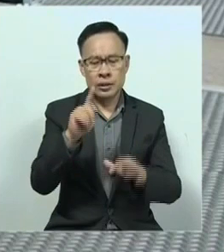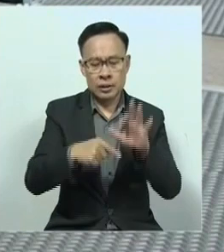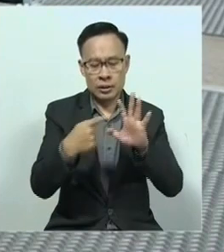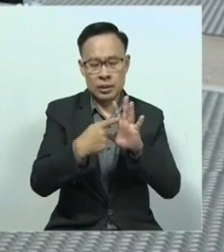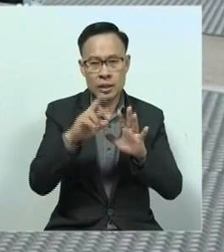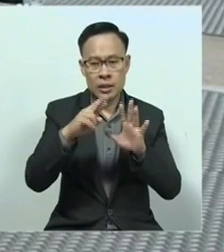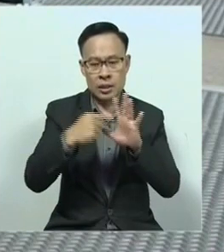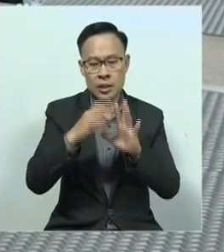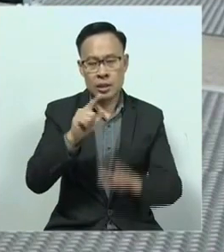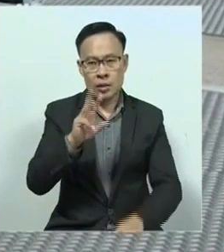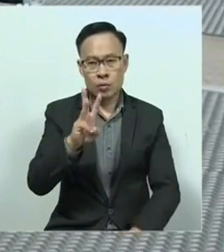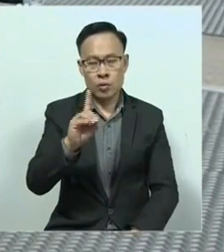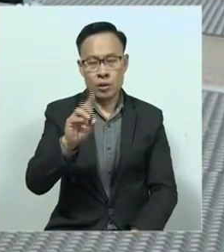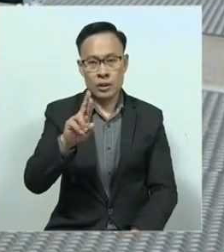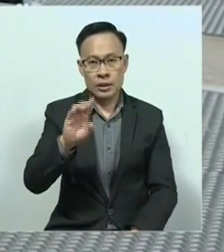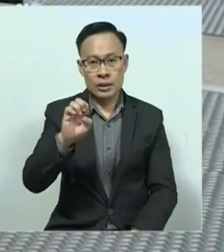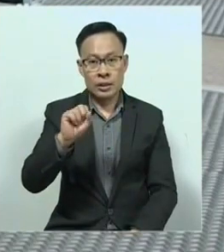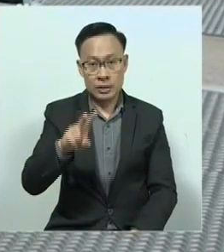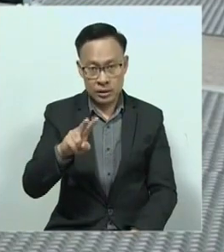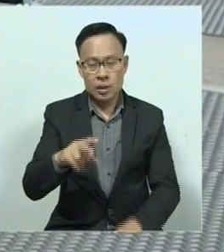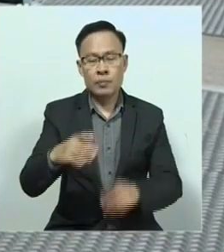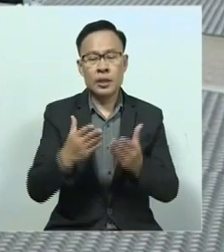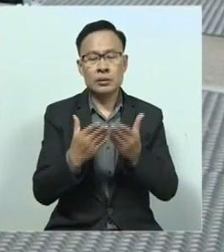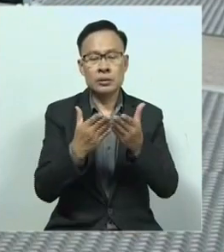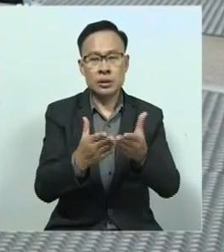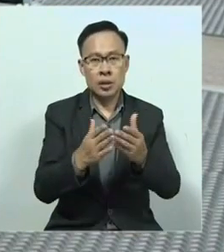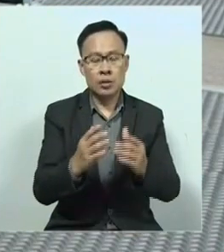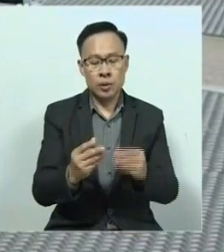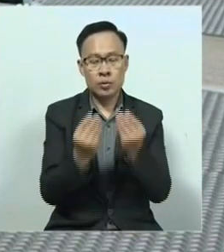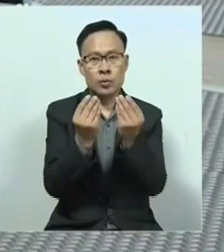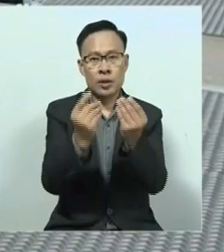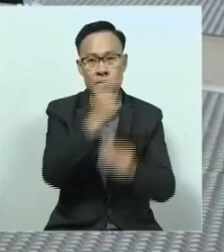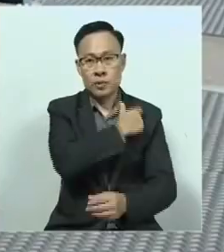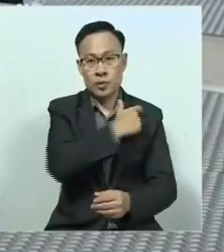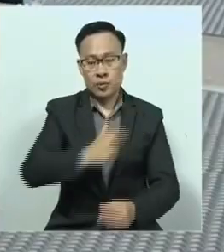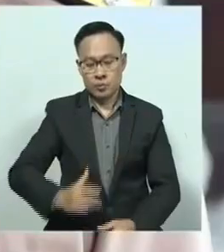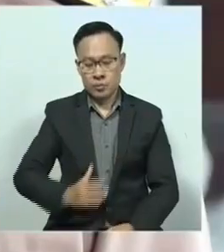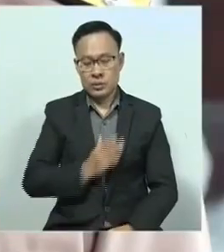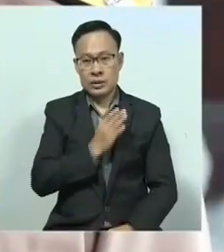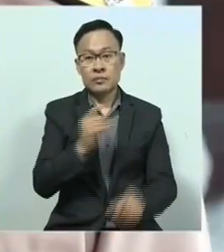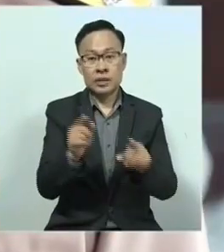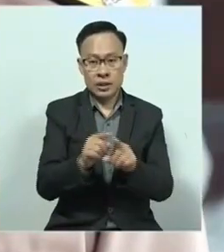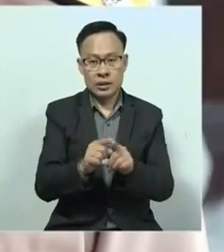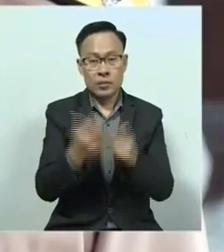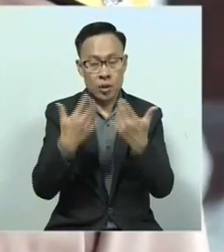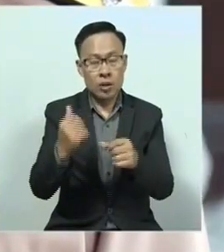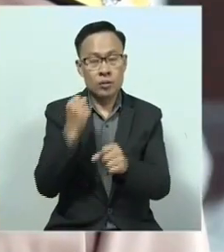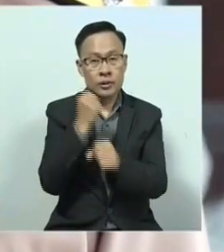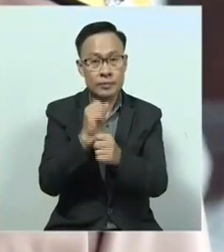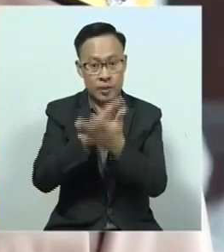กลับมาจากพระราชพิธียังต้องบูรณะยังต้องดูแลปรับปรุงอะไรเพิ่มเติมอีกไหมคะ ก็ตกแต่งในส่วน